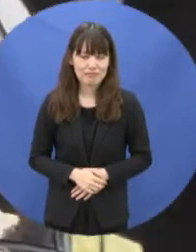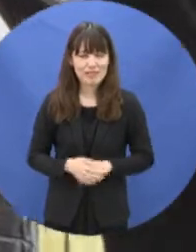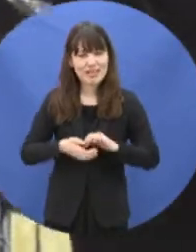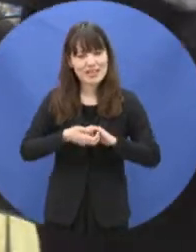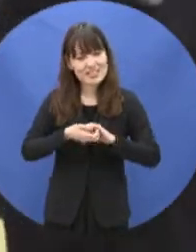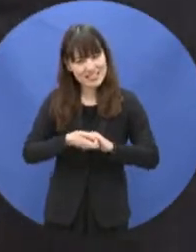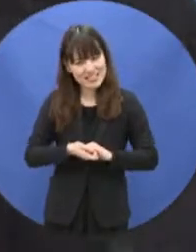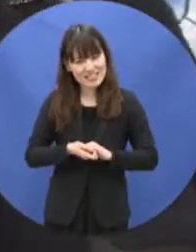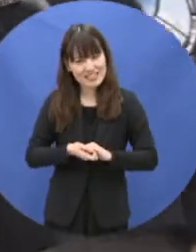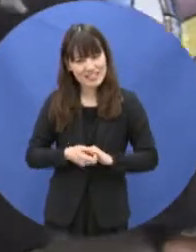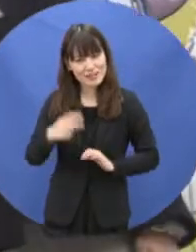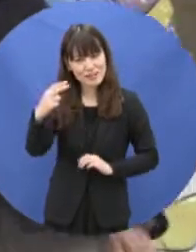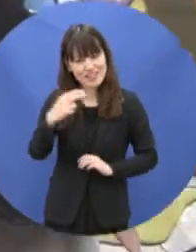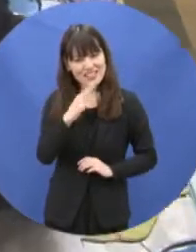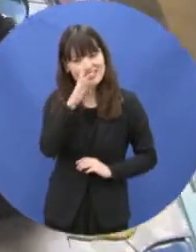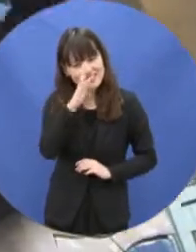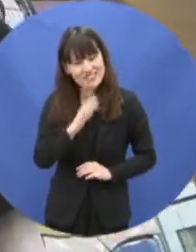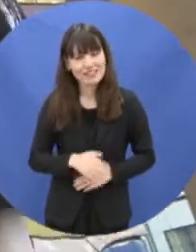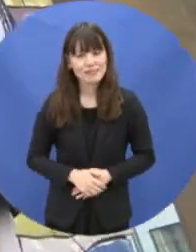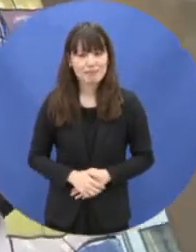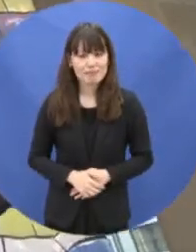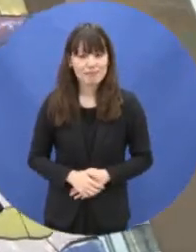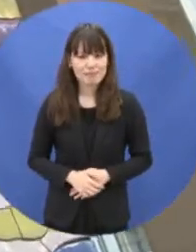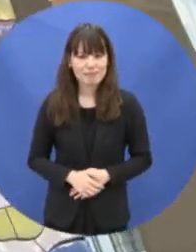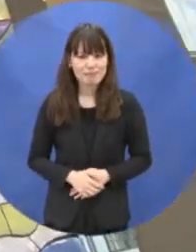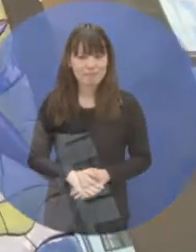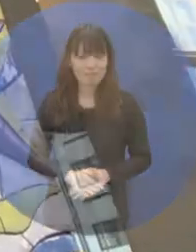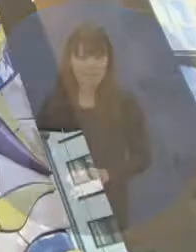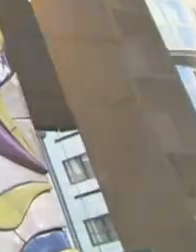田村さんも見に来てください。 行きたい。